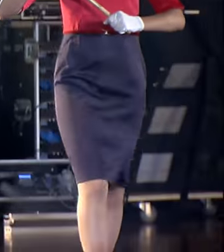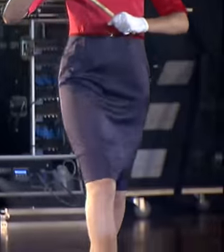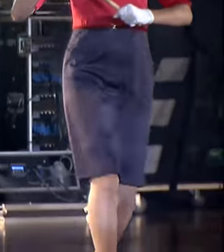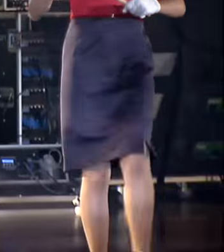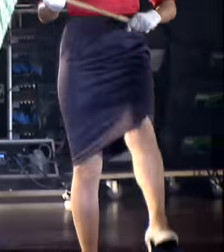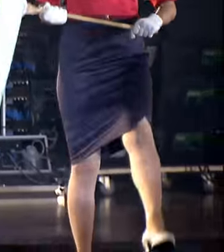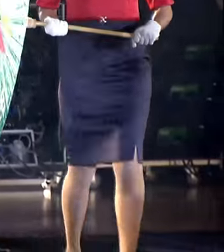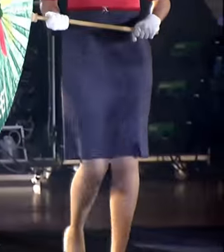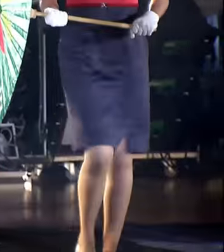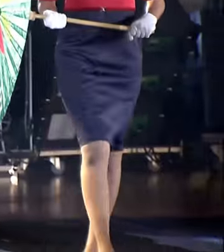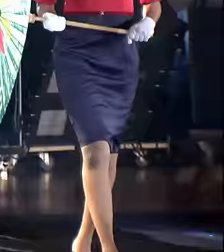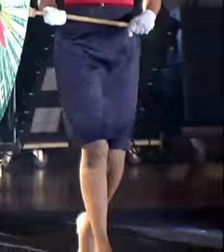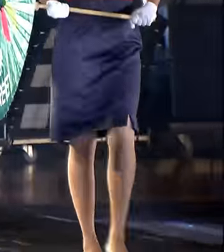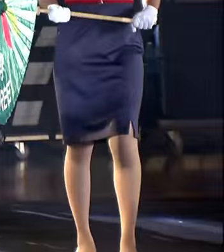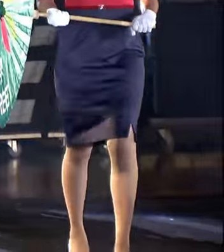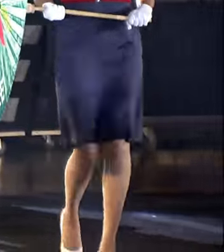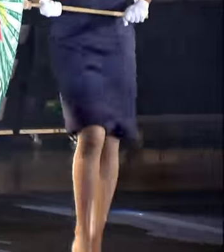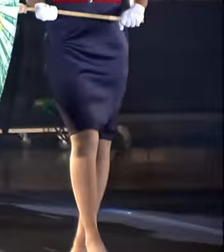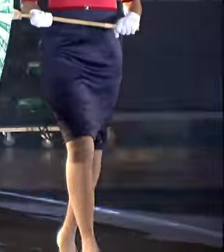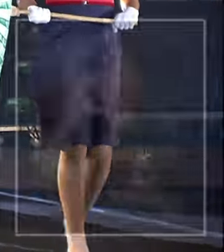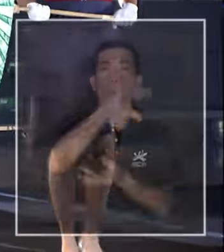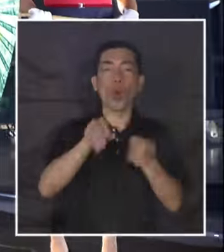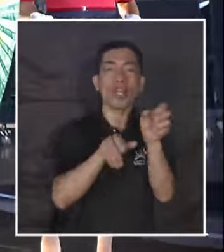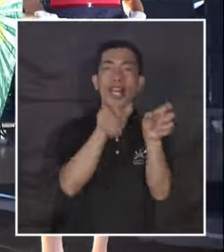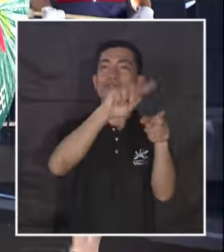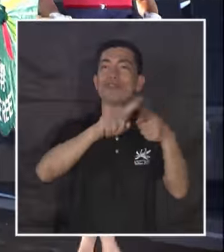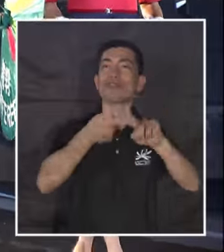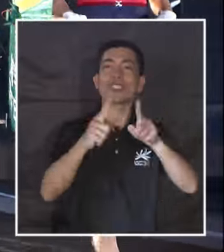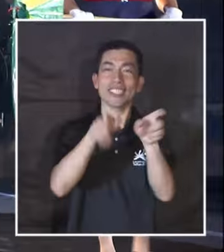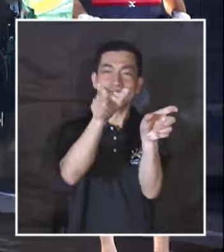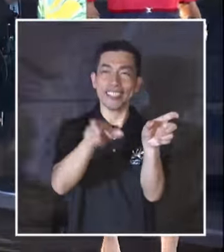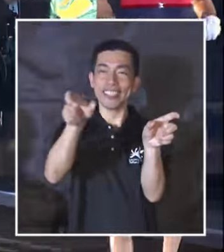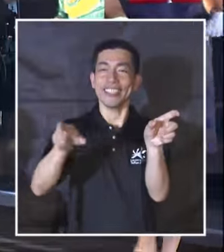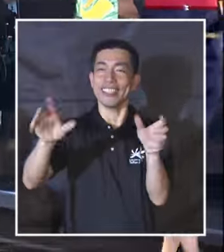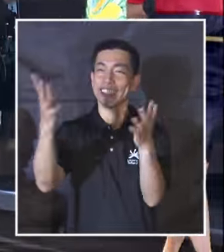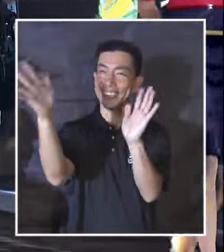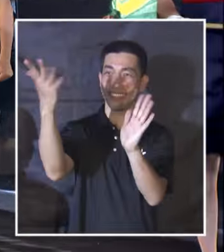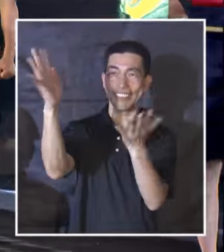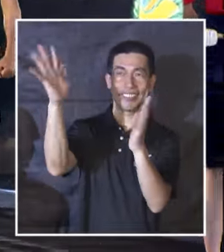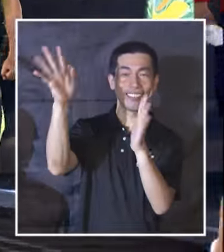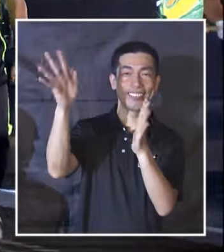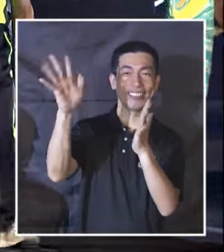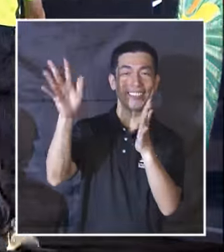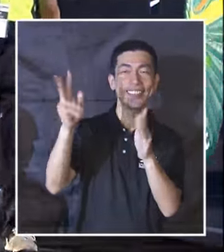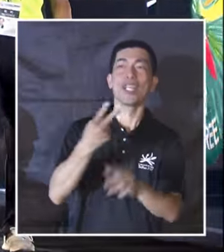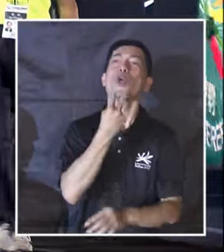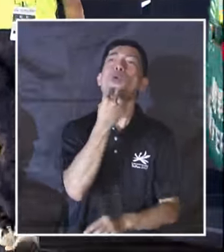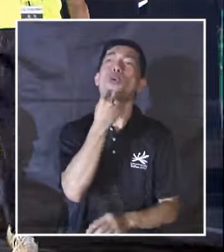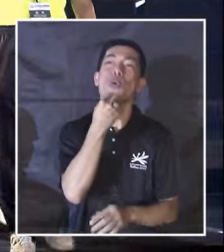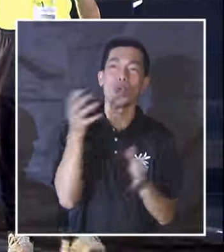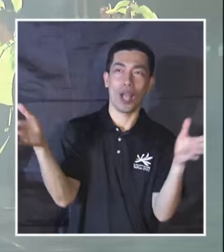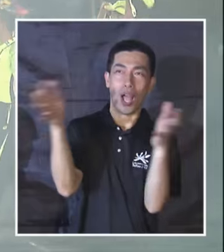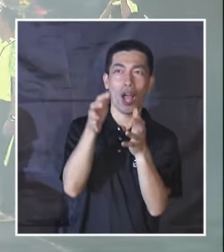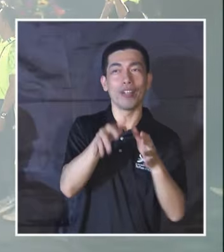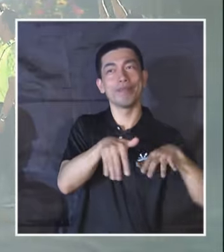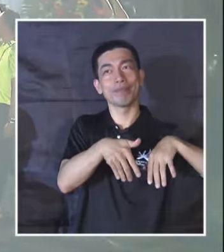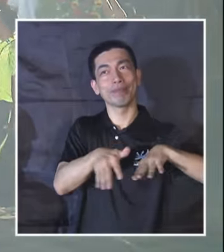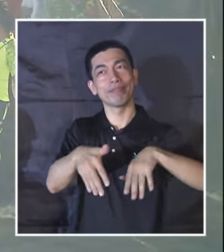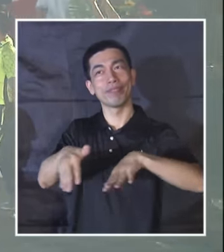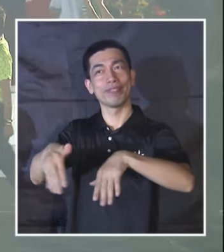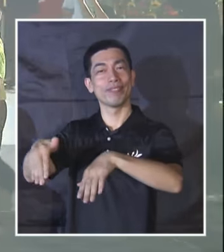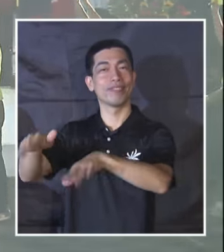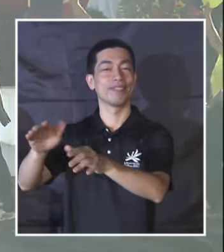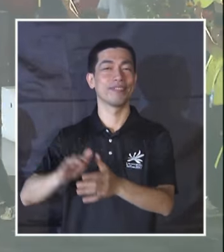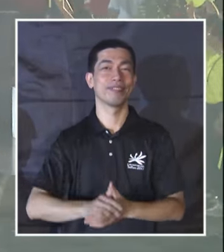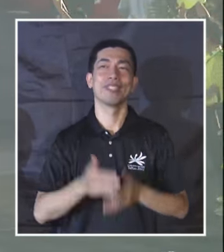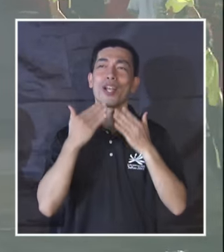请现场所有的朋友们给予我们裁判最热烈的掌声。 谢谢这一次辛苦的裁判